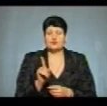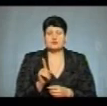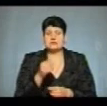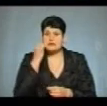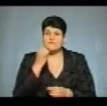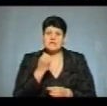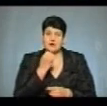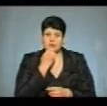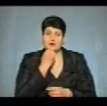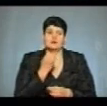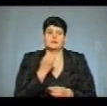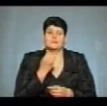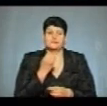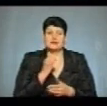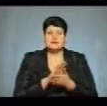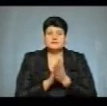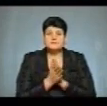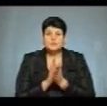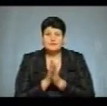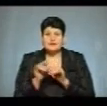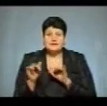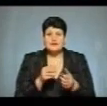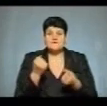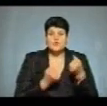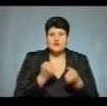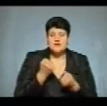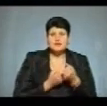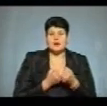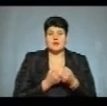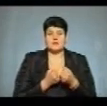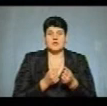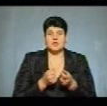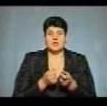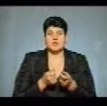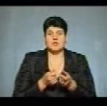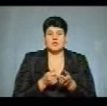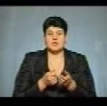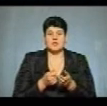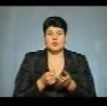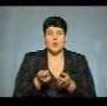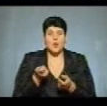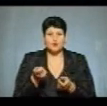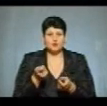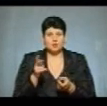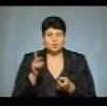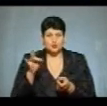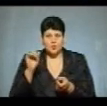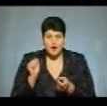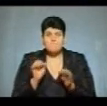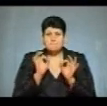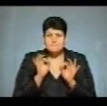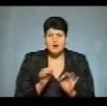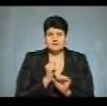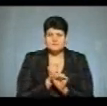завдяки злагоджені дії і водія, і кондуктора, і правильним відпрацьованим механізмом